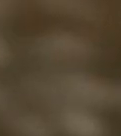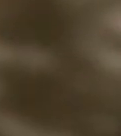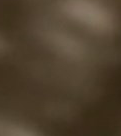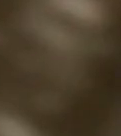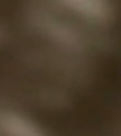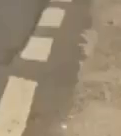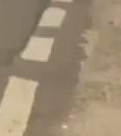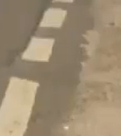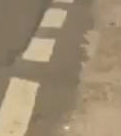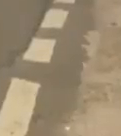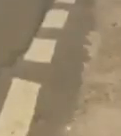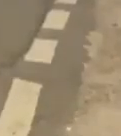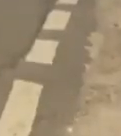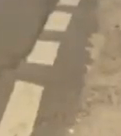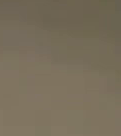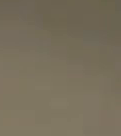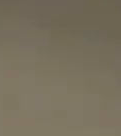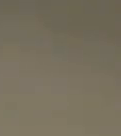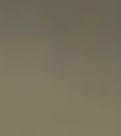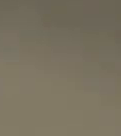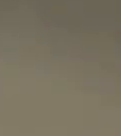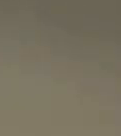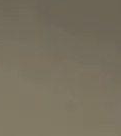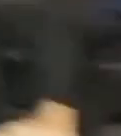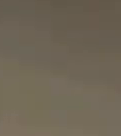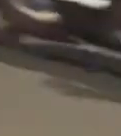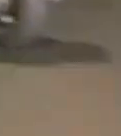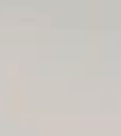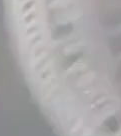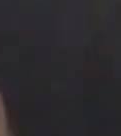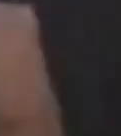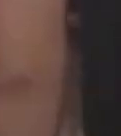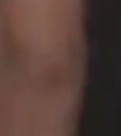di media sosial. Selama tawuran, arus lalu lintas terganggu.